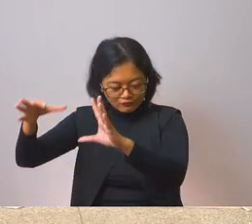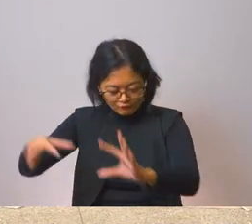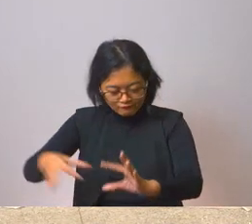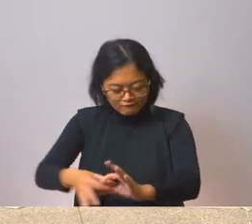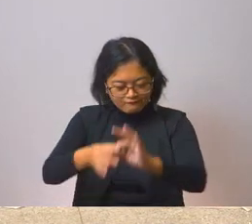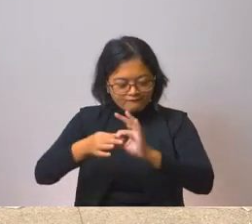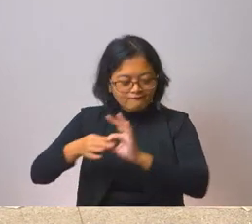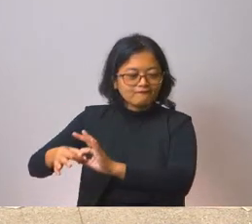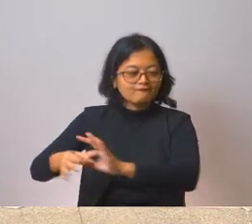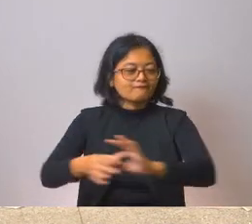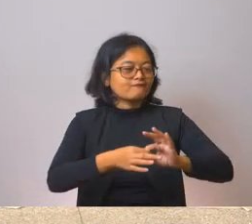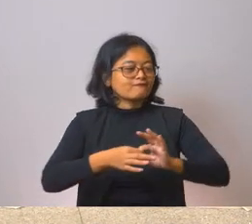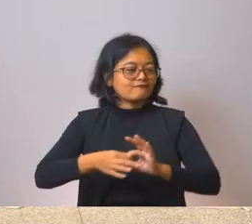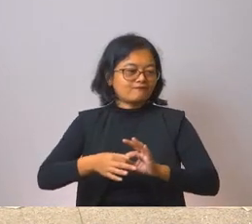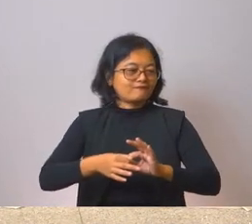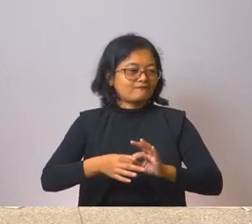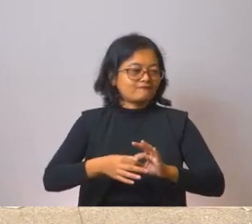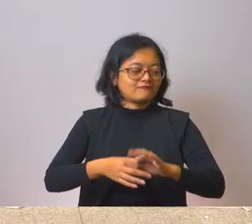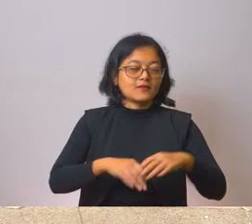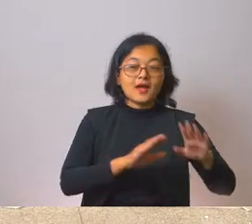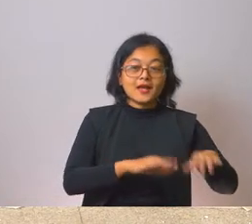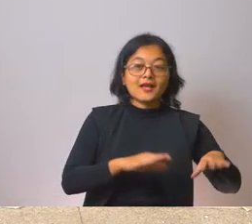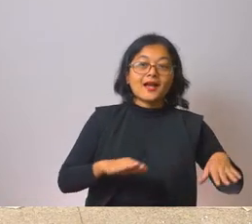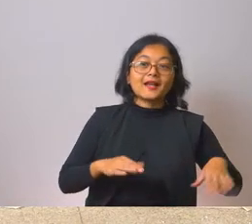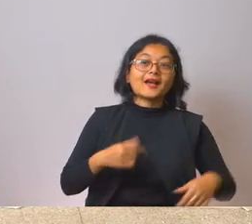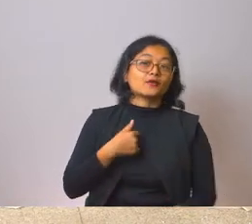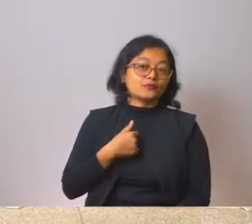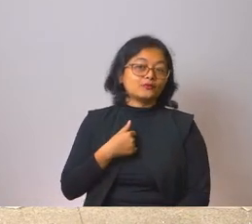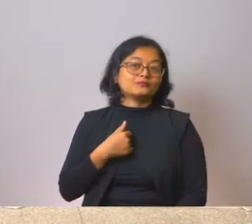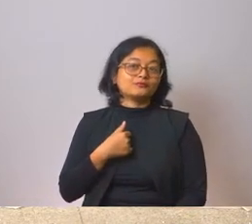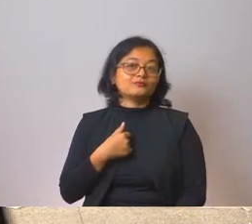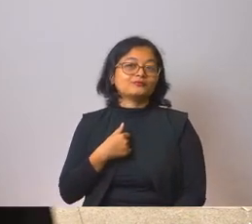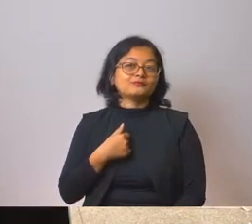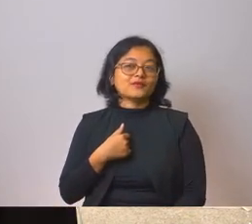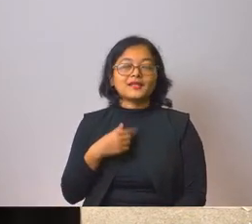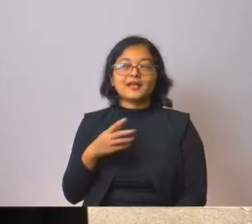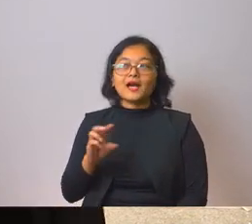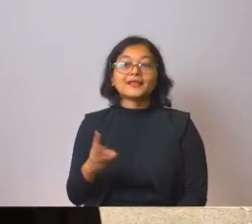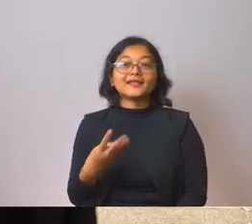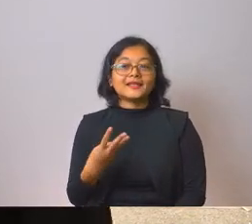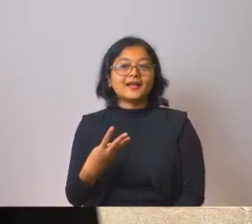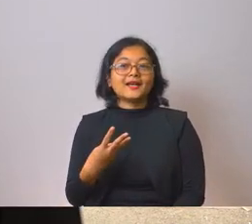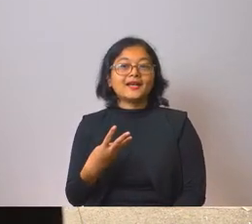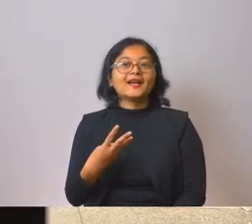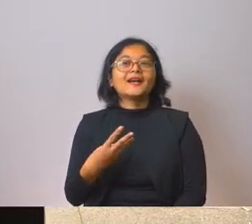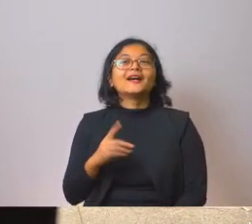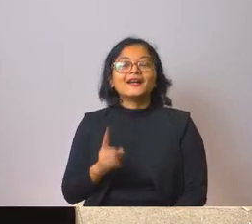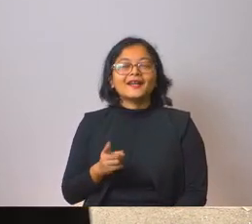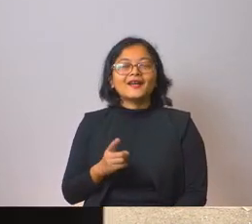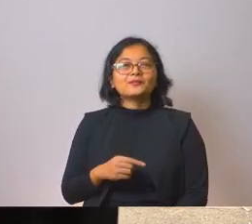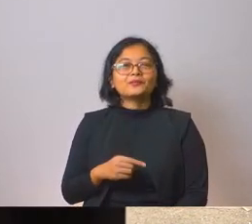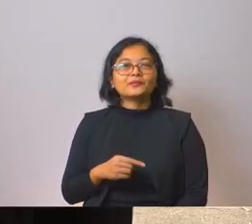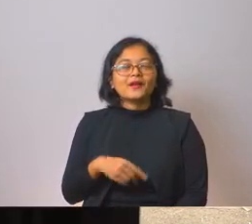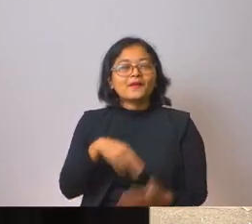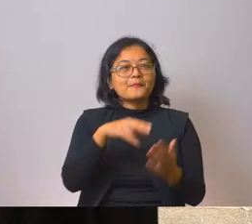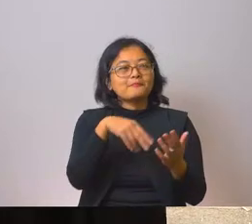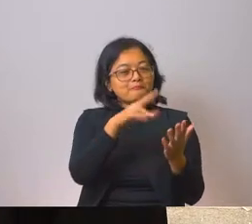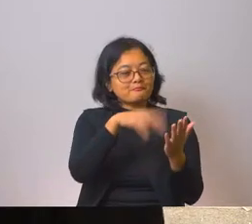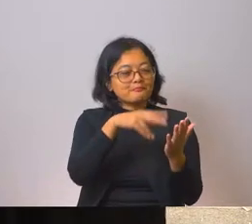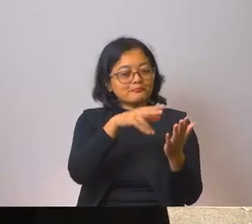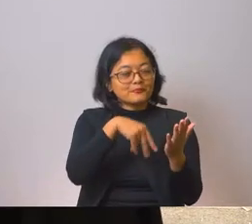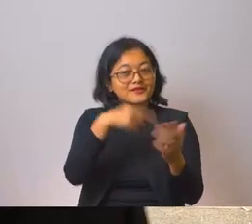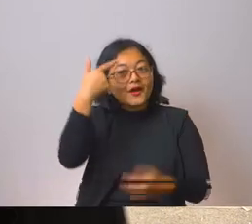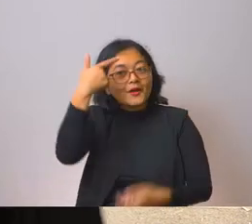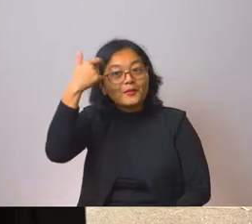anak-anak. Anak saya yang ketiga, Kayim ini, baru belajar bahasa Inggris dan menemukan banyak kata-kata yang menarik. Tapi